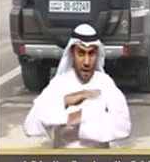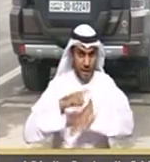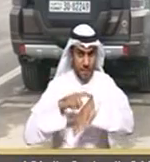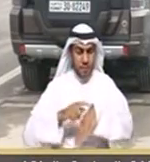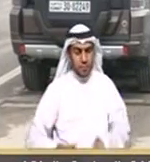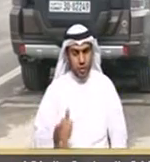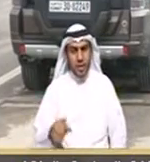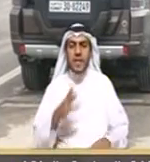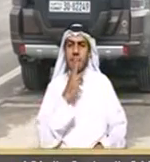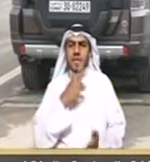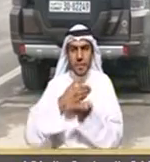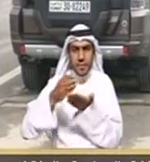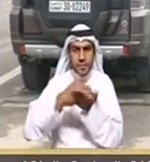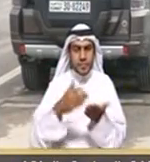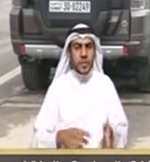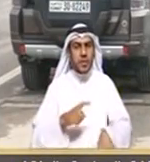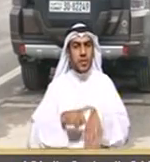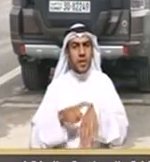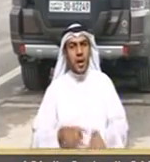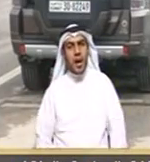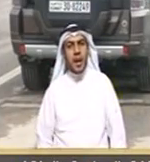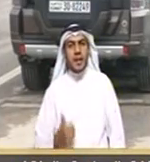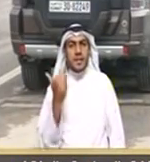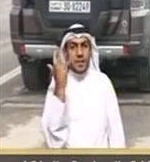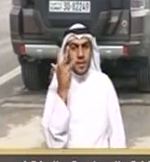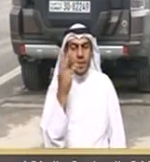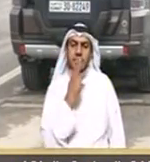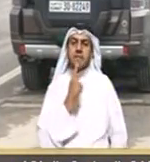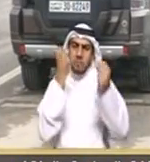ان شاء الله قبل الساعة التاسعة، تكون الامور ترجع